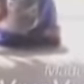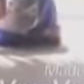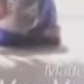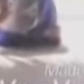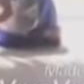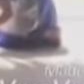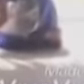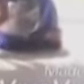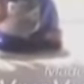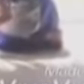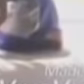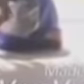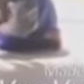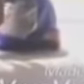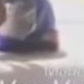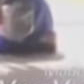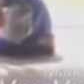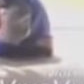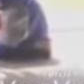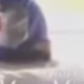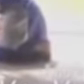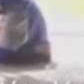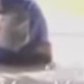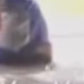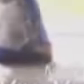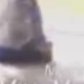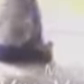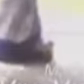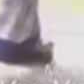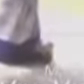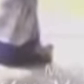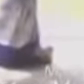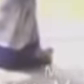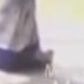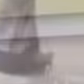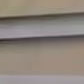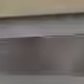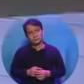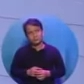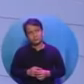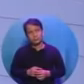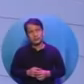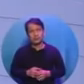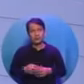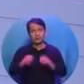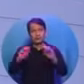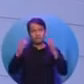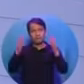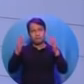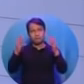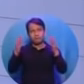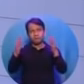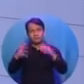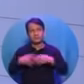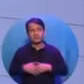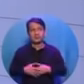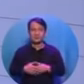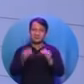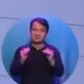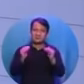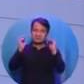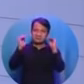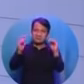walang pinipili, mahirap man o mayaman. Isa kayo sa... Level up na